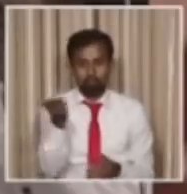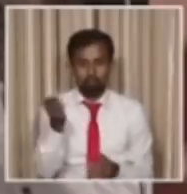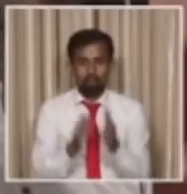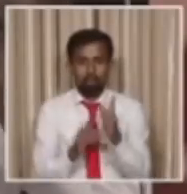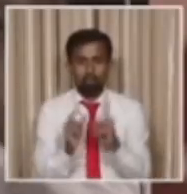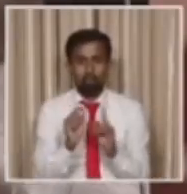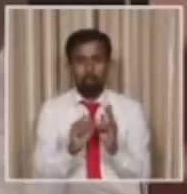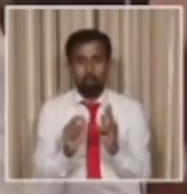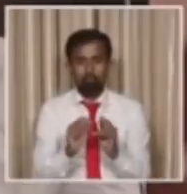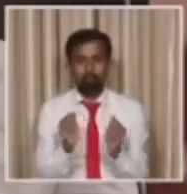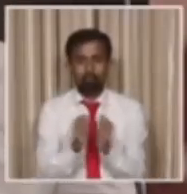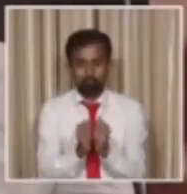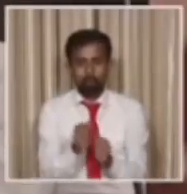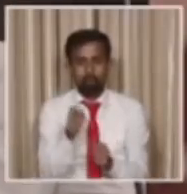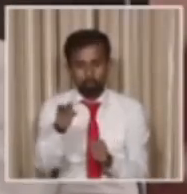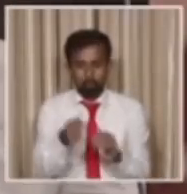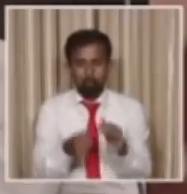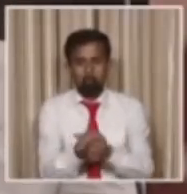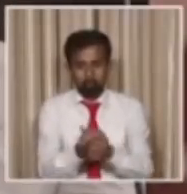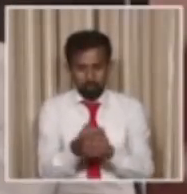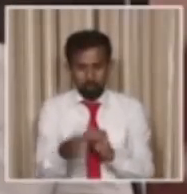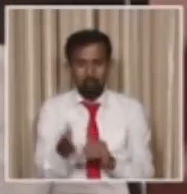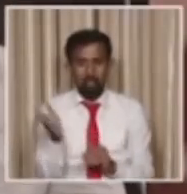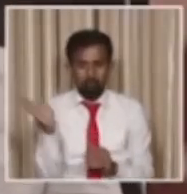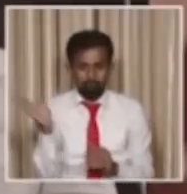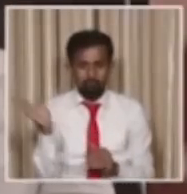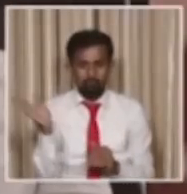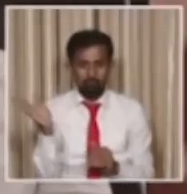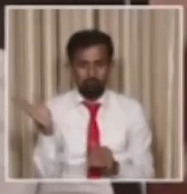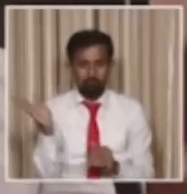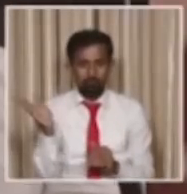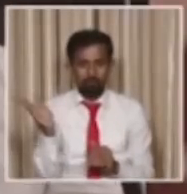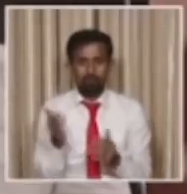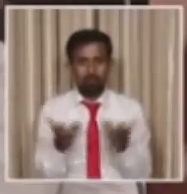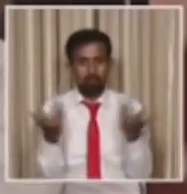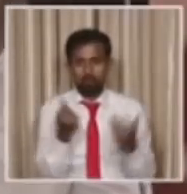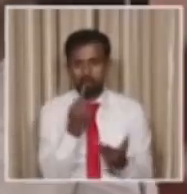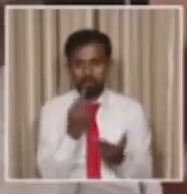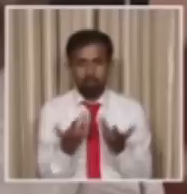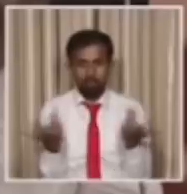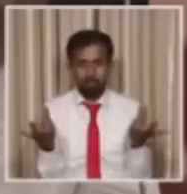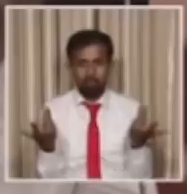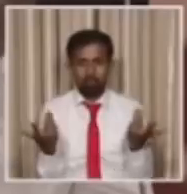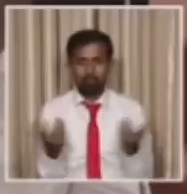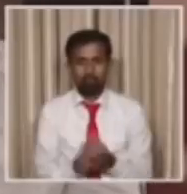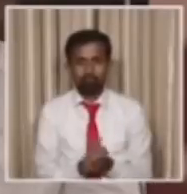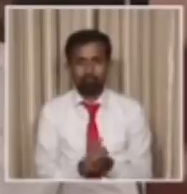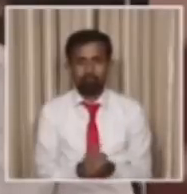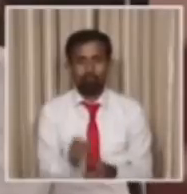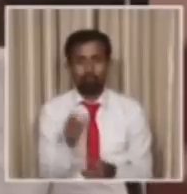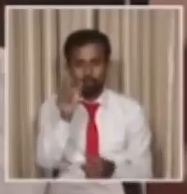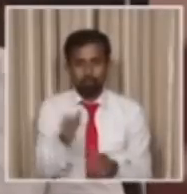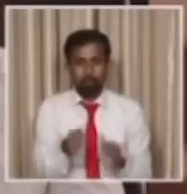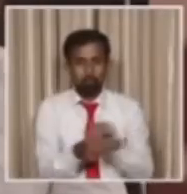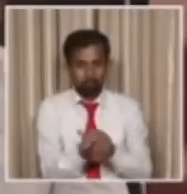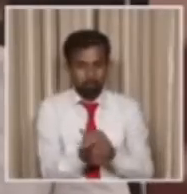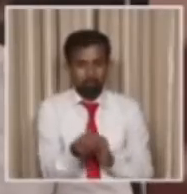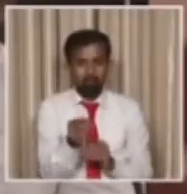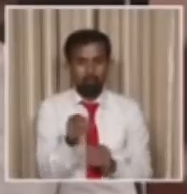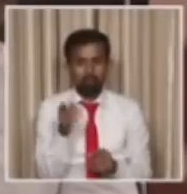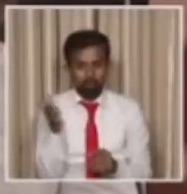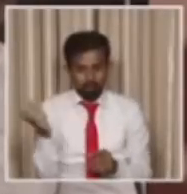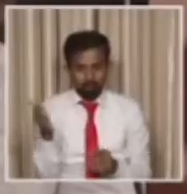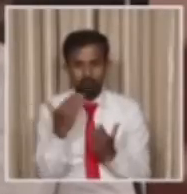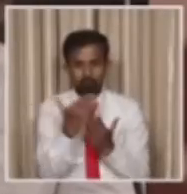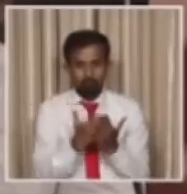මාත්‍යංශයේ ඉන්නකොට ඔබතුමාටත් කඩේ ගිය අය හිටියා ඒක ඒක නෑ කියන්න බෑ ඔබතුමාට කඩේ ගිය ඒවා තියෙනවා